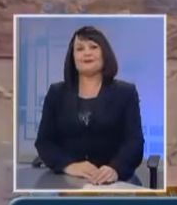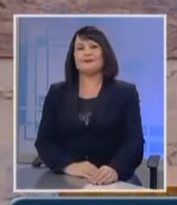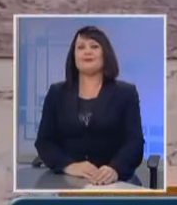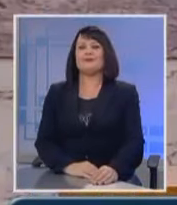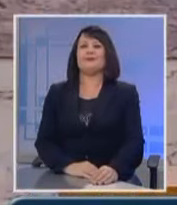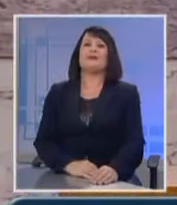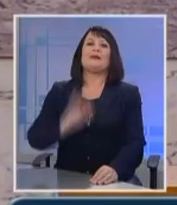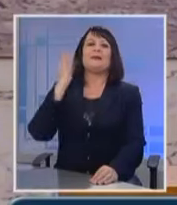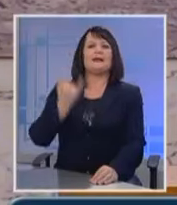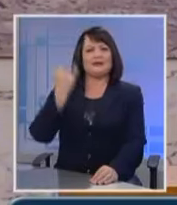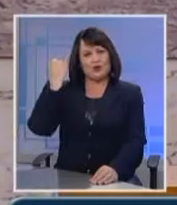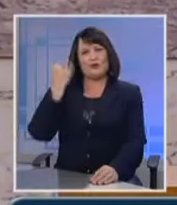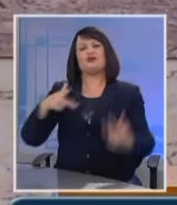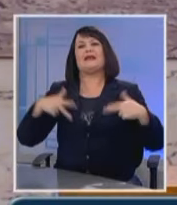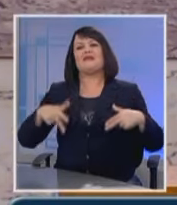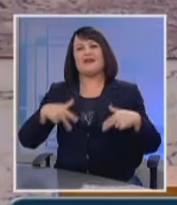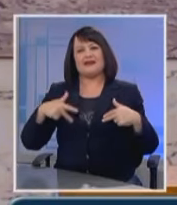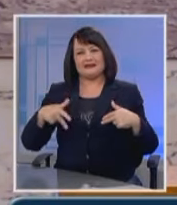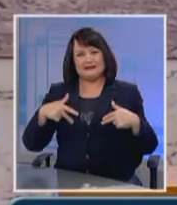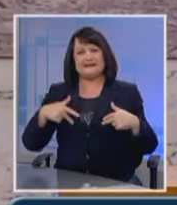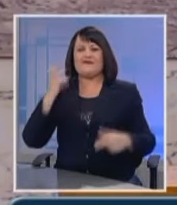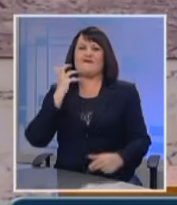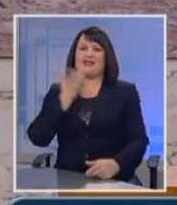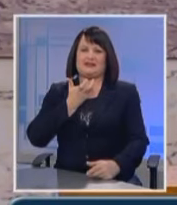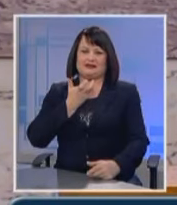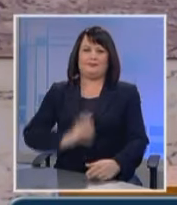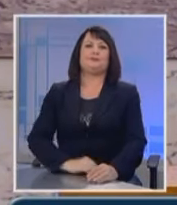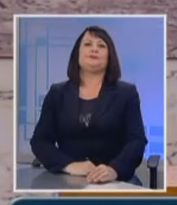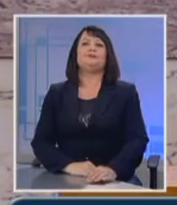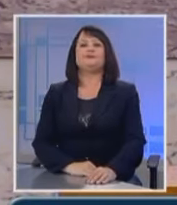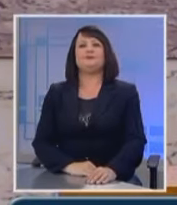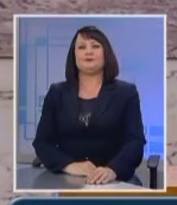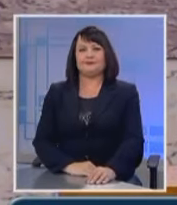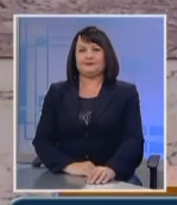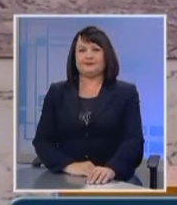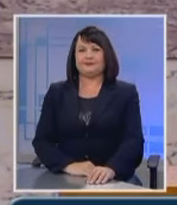και ο πρώην Αντιπρόεδρος της Κυβέρνησης κ. Ευάγγελος Βενιζέλος.